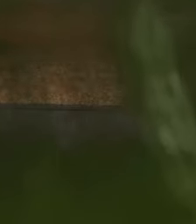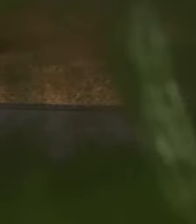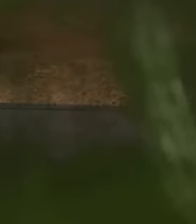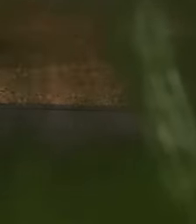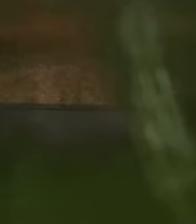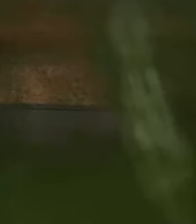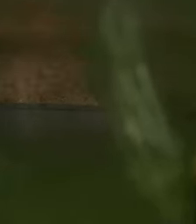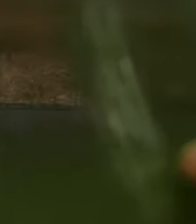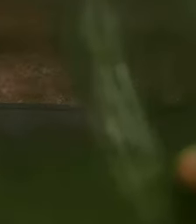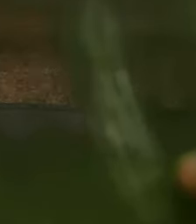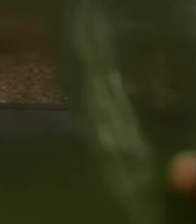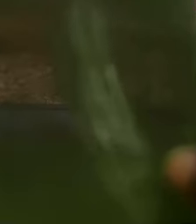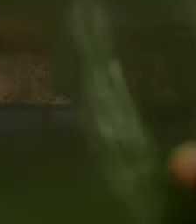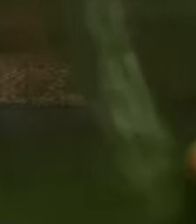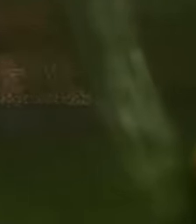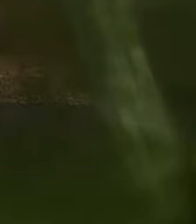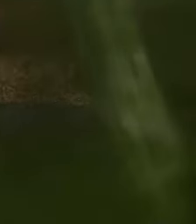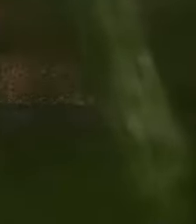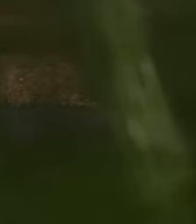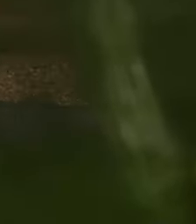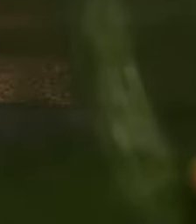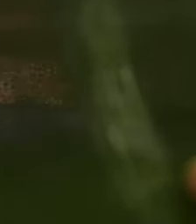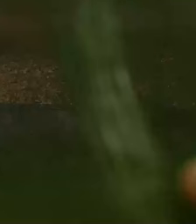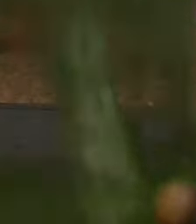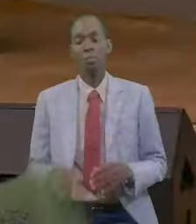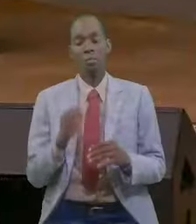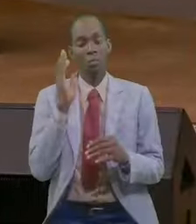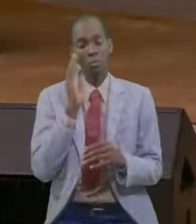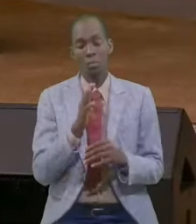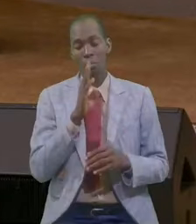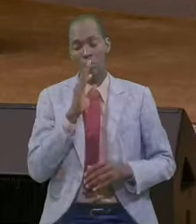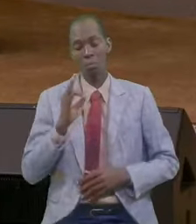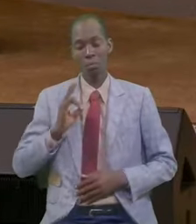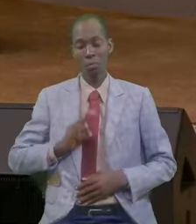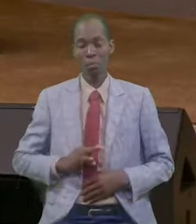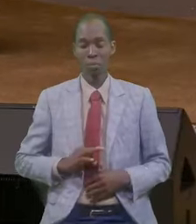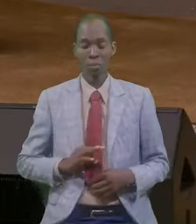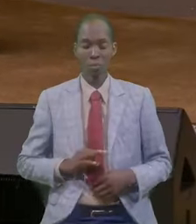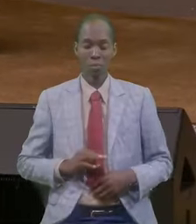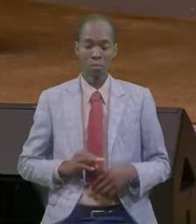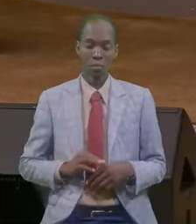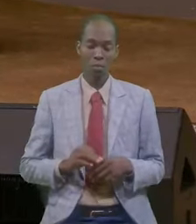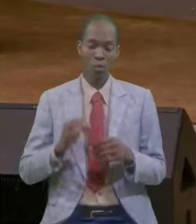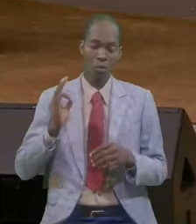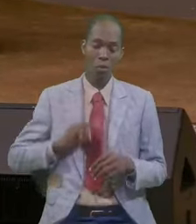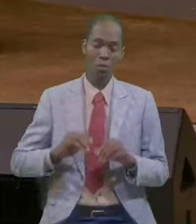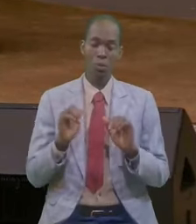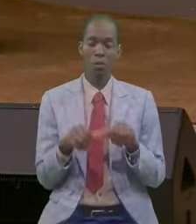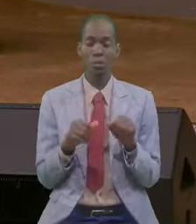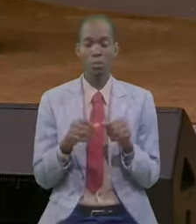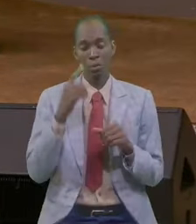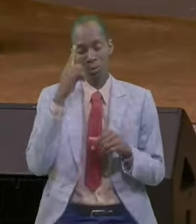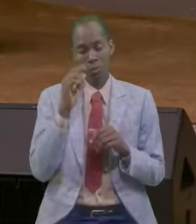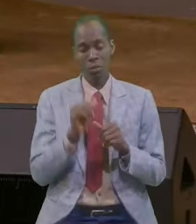vie et produise des fruits afin que l'étude de la parole nous soit bénéfique, profitable